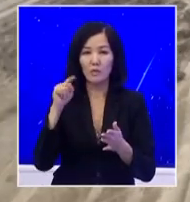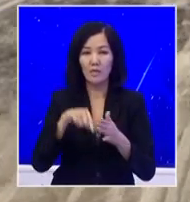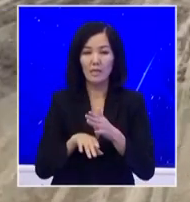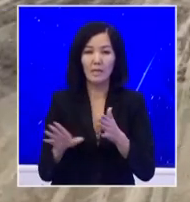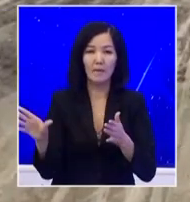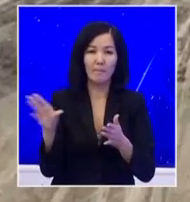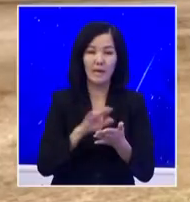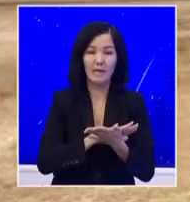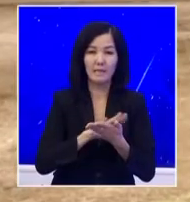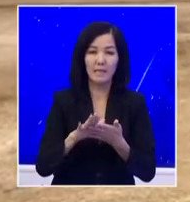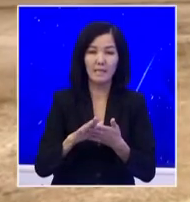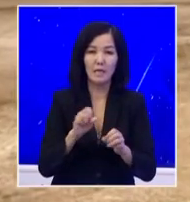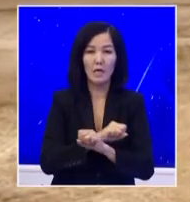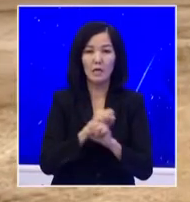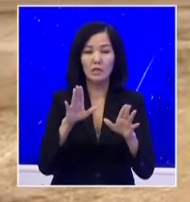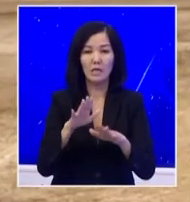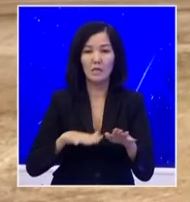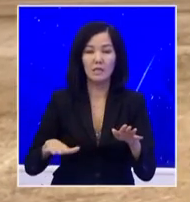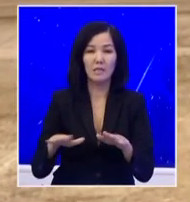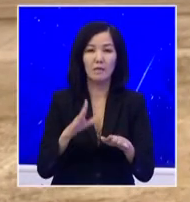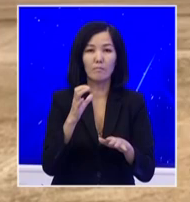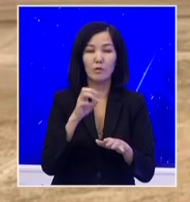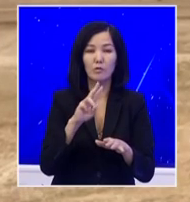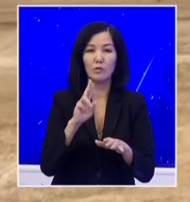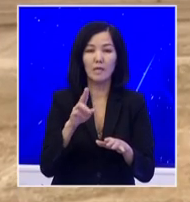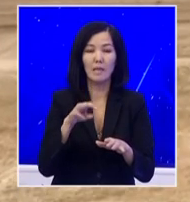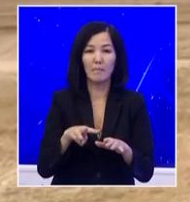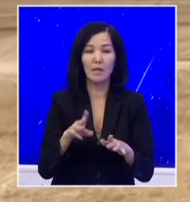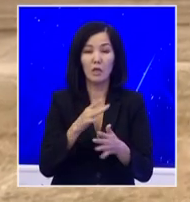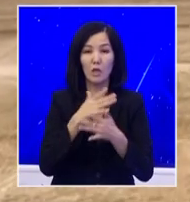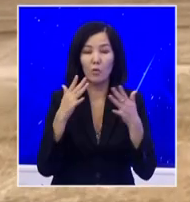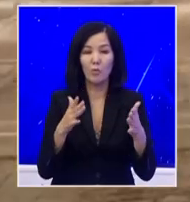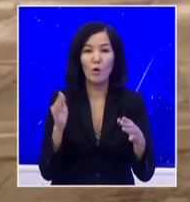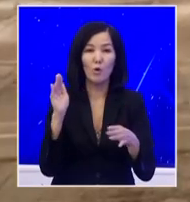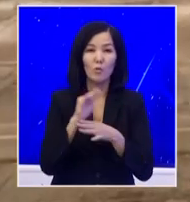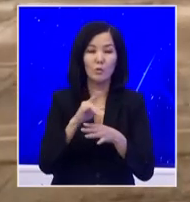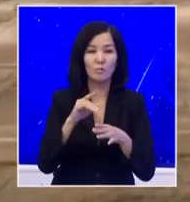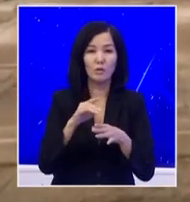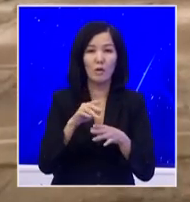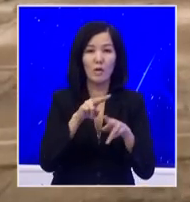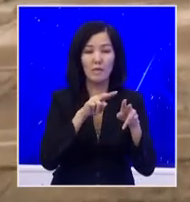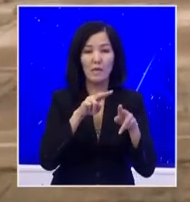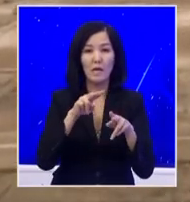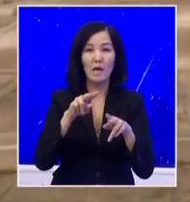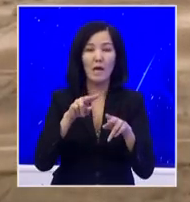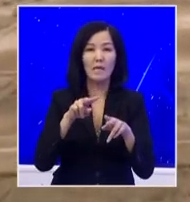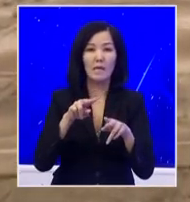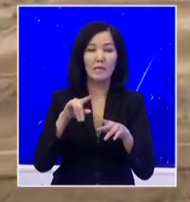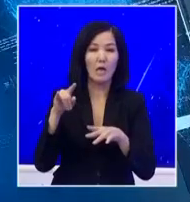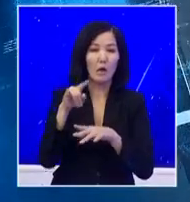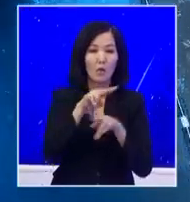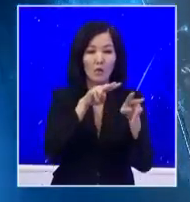тазалаған. Жарылыс болған аумақтың ауданы 500 километрден асады, сондықтан қосымша әуеден барлау ұшқыш аппараттары